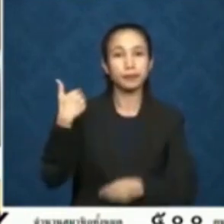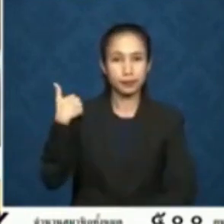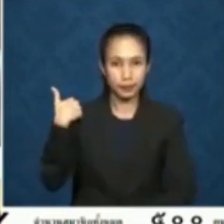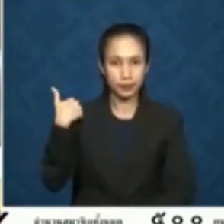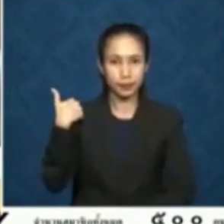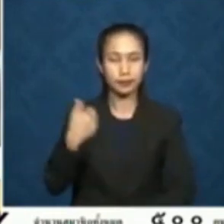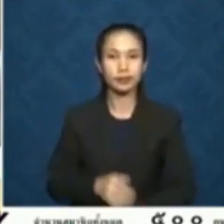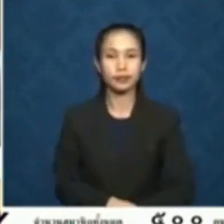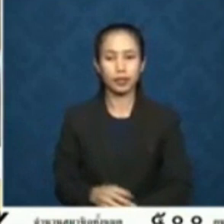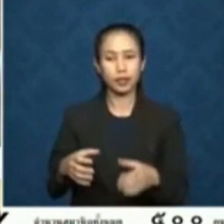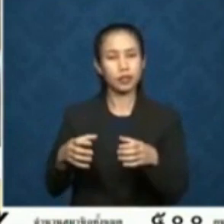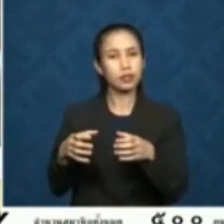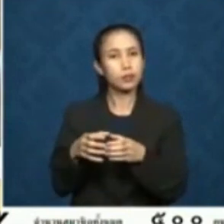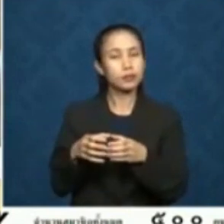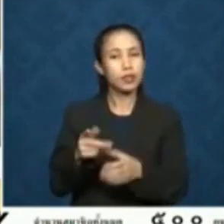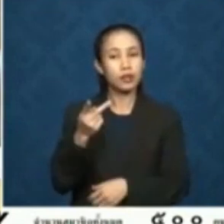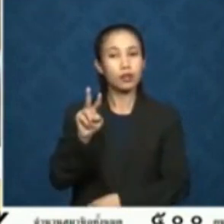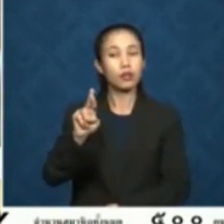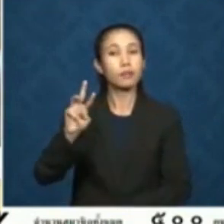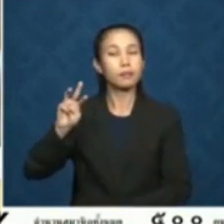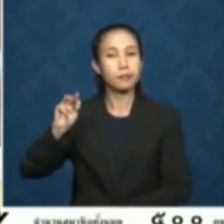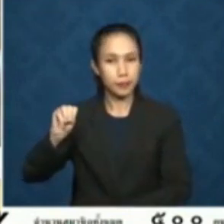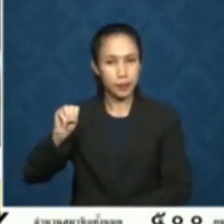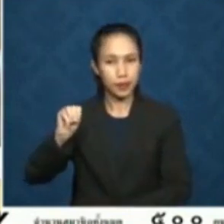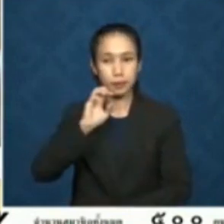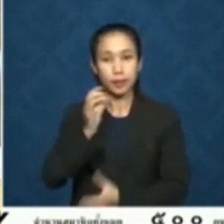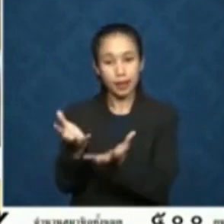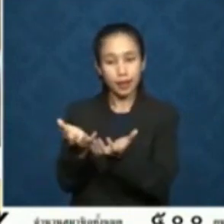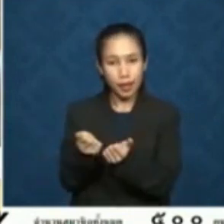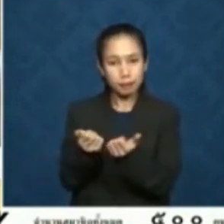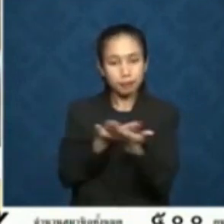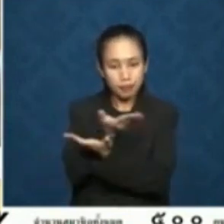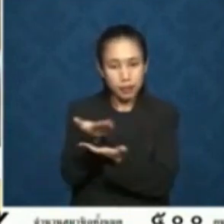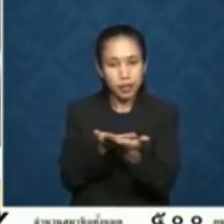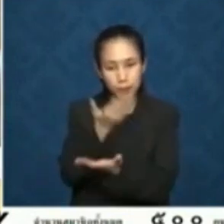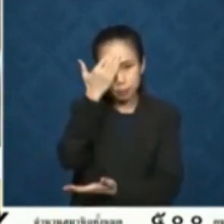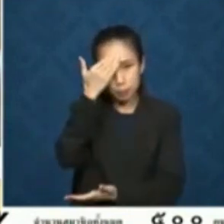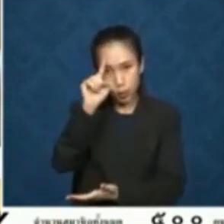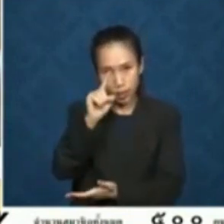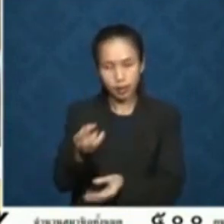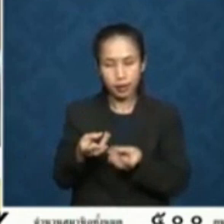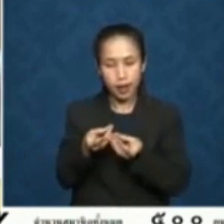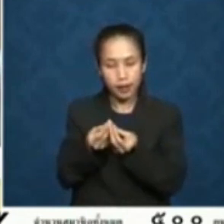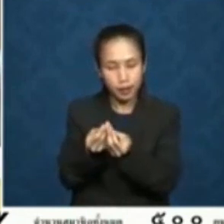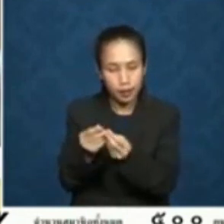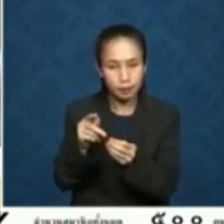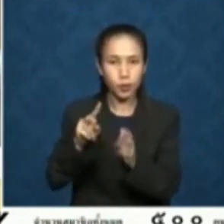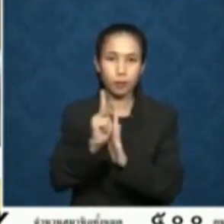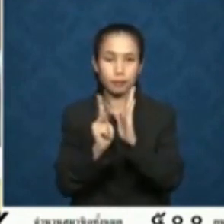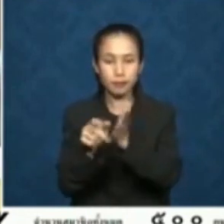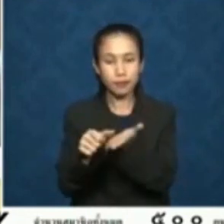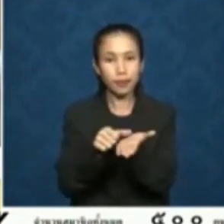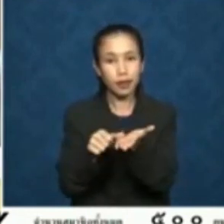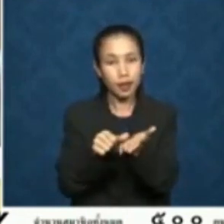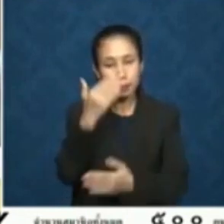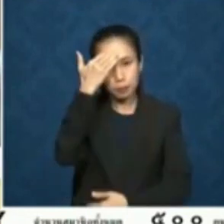เข้าไปฉะนั้นสิ่งที่ท่านรัฐมนตรีนะครับครม.เนี่ยได้รับไปพิจารณาเนี่ยก็เพื่อให้เกิดความรอบคอบในการออกกฎหมาย